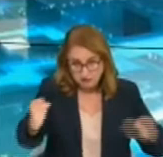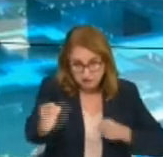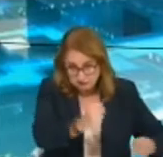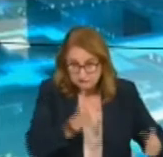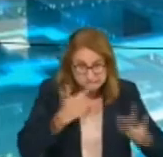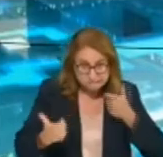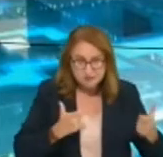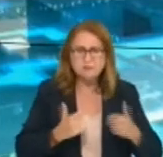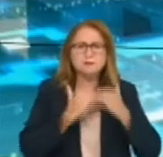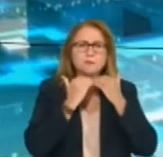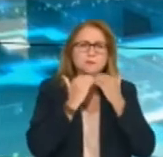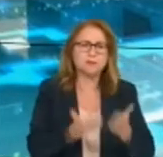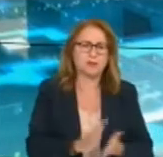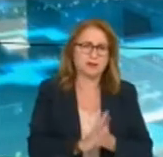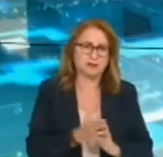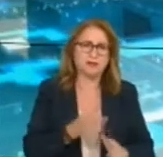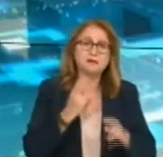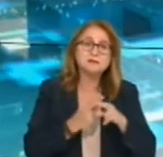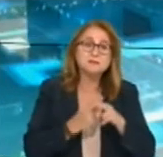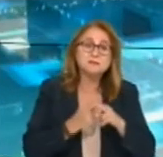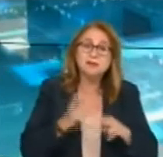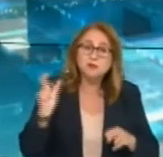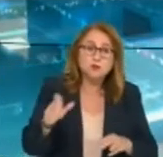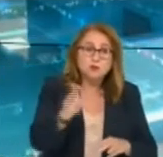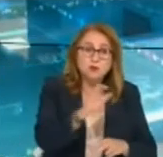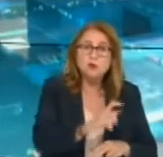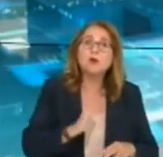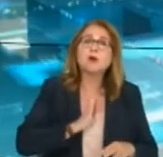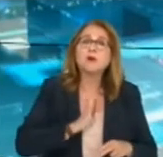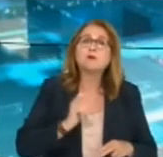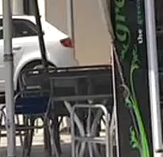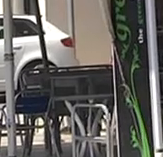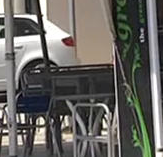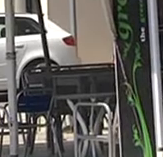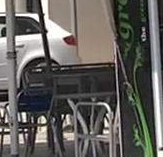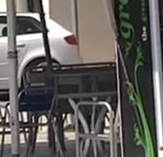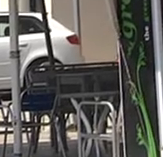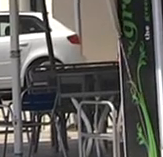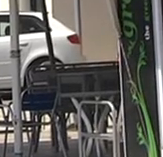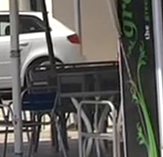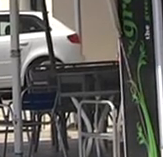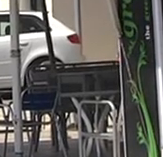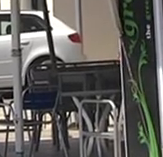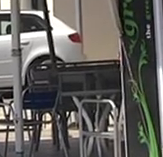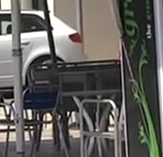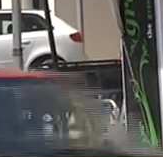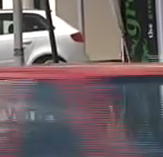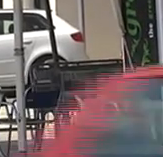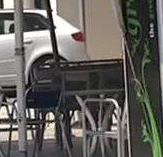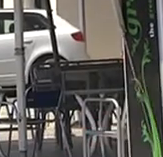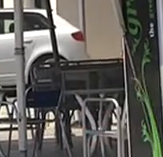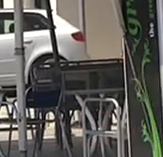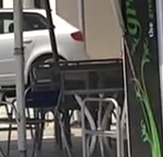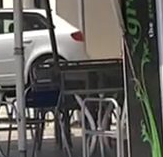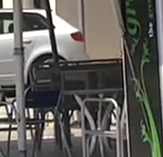πολιτείας και της ατομικής ευθύνης των πολιτών ήταν που έκανε τη χώρα μας παράδειγμα σε όλο τον κόσμο στην πρώτη φάση. Αναφορικά με τα μέτρα,